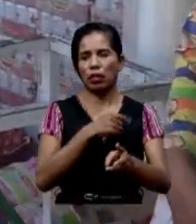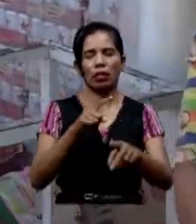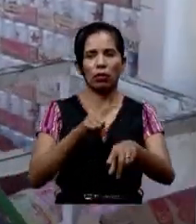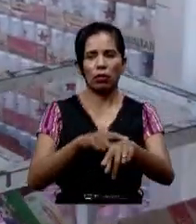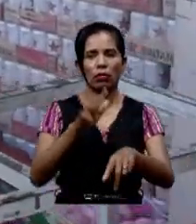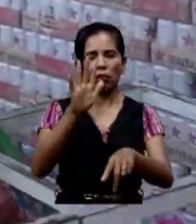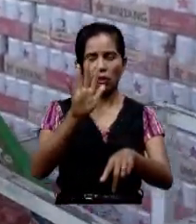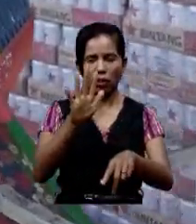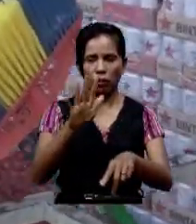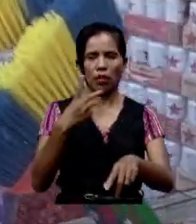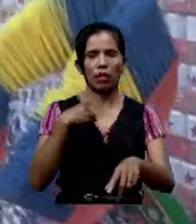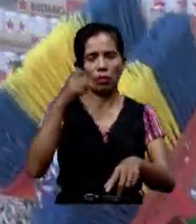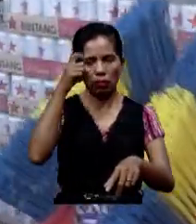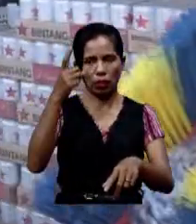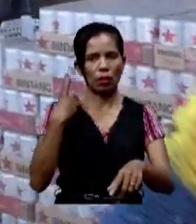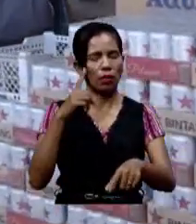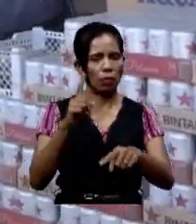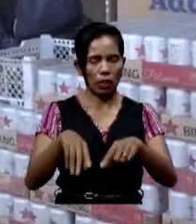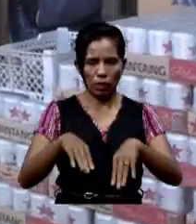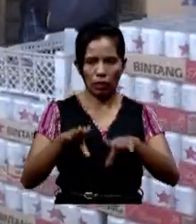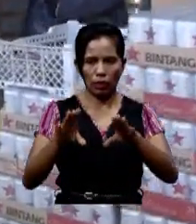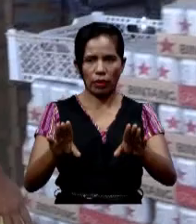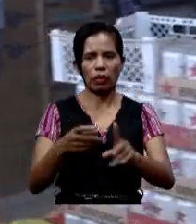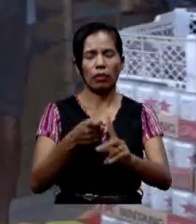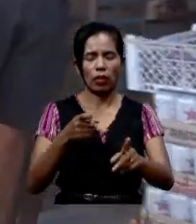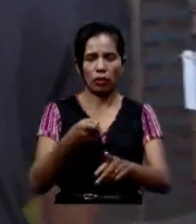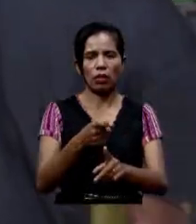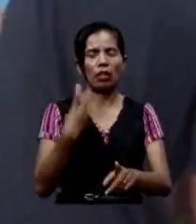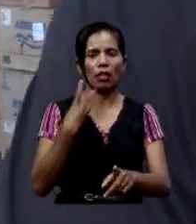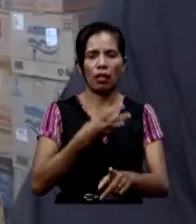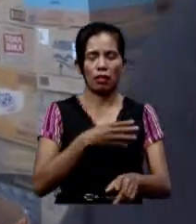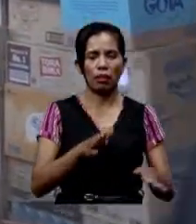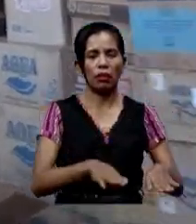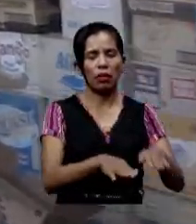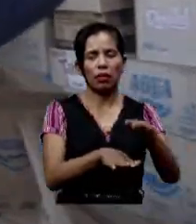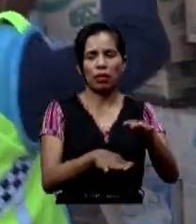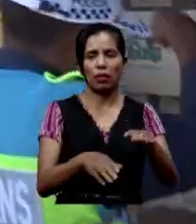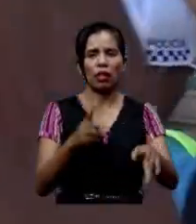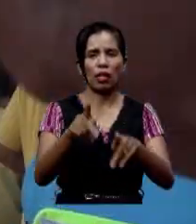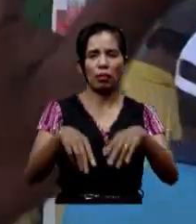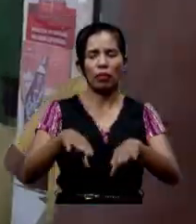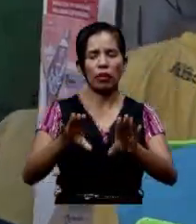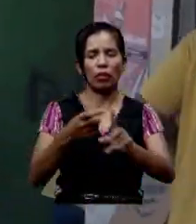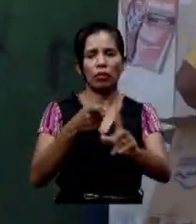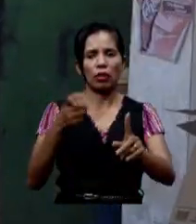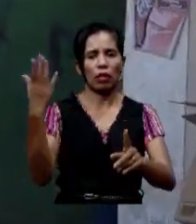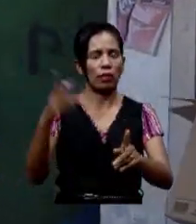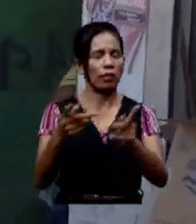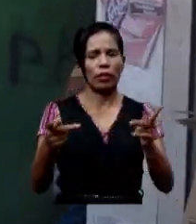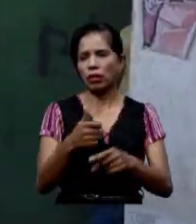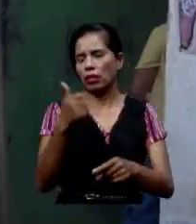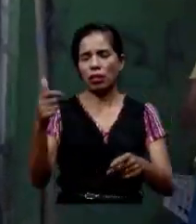kerai. Ami komprende ami level fan. Mai level fan jusi tortuar nih kan ami nya. Agar ema fan husi nih bato kerai nama nih ema bayar susu kau